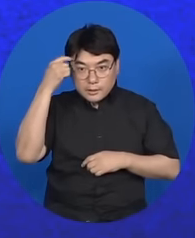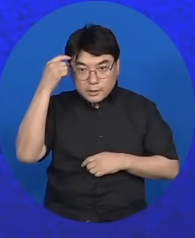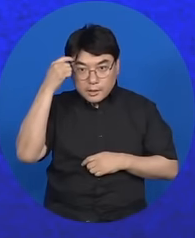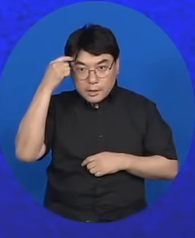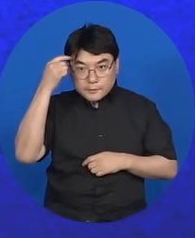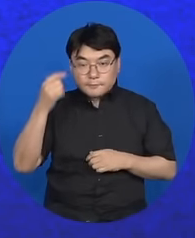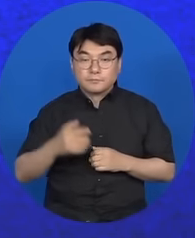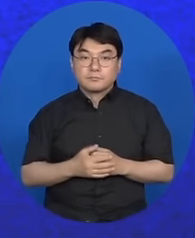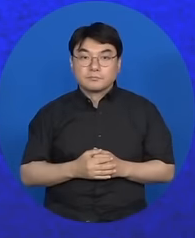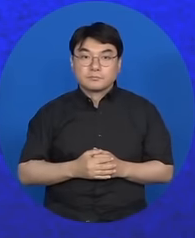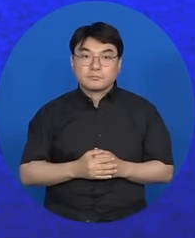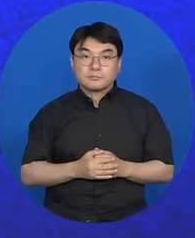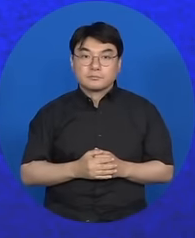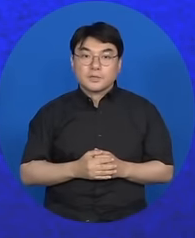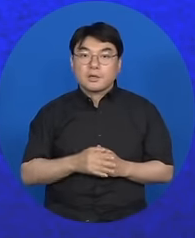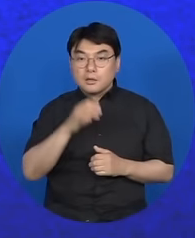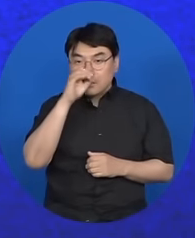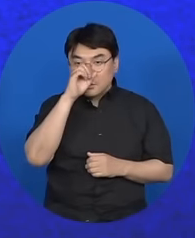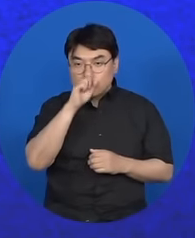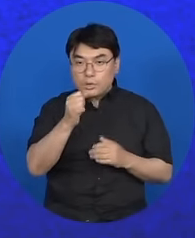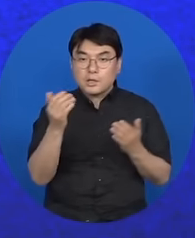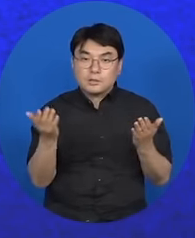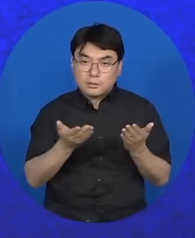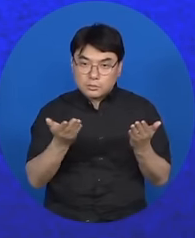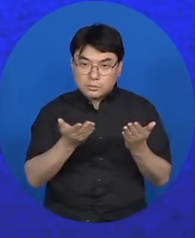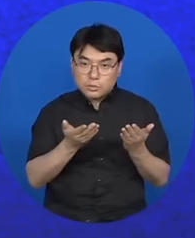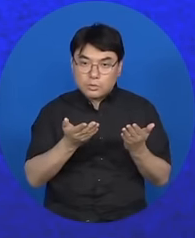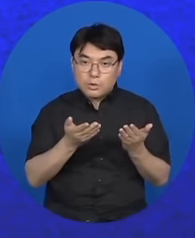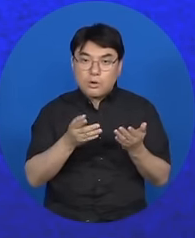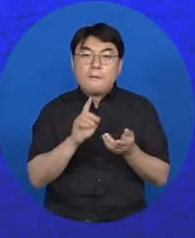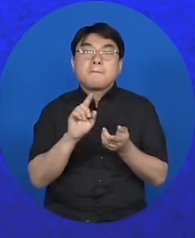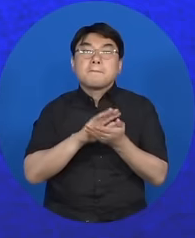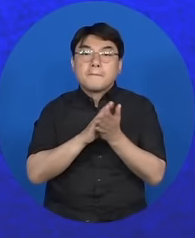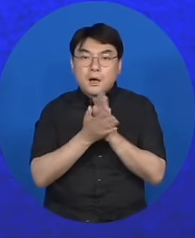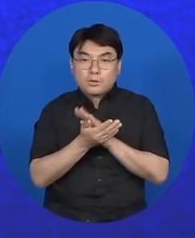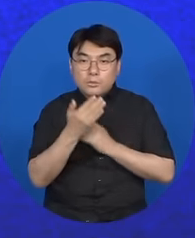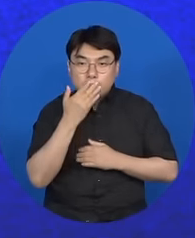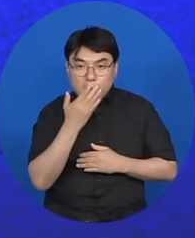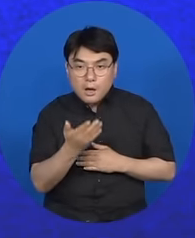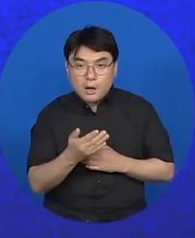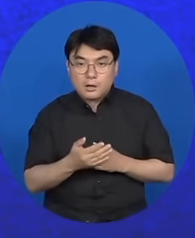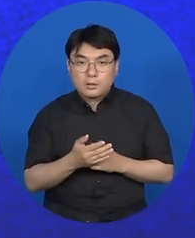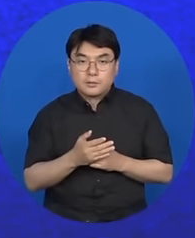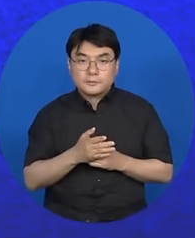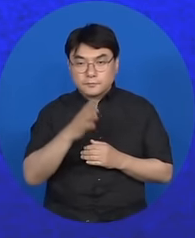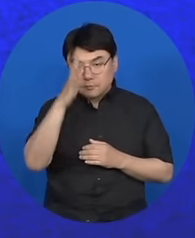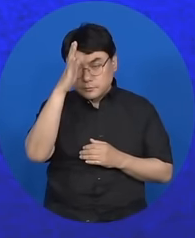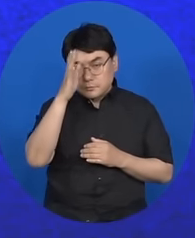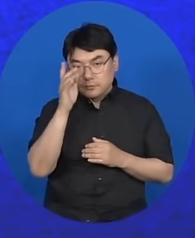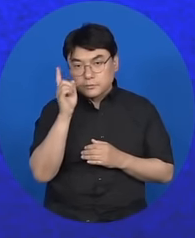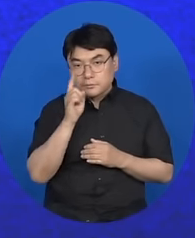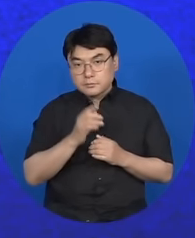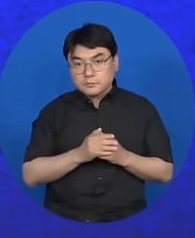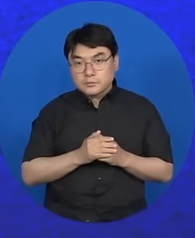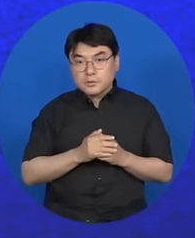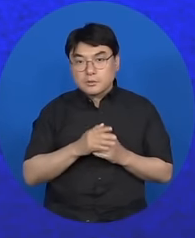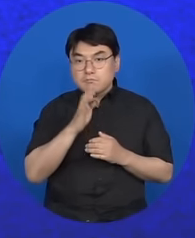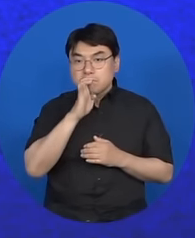그러니까 얼마든지 선한 사역도 얼마든지 변질될 수 있다는 거예요. 빌립은 물론